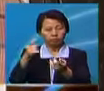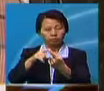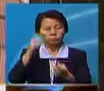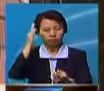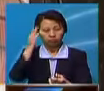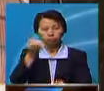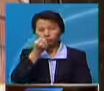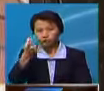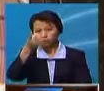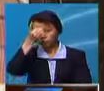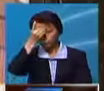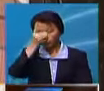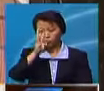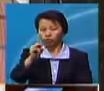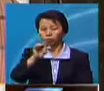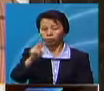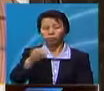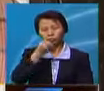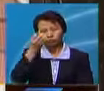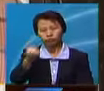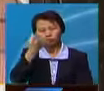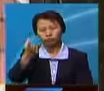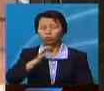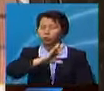pengetahuan Datuk Wan,